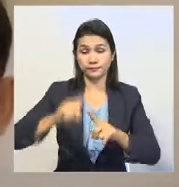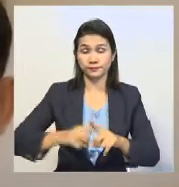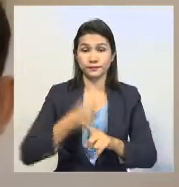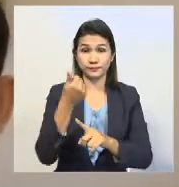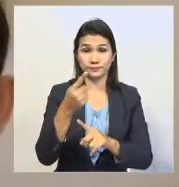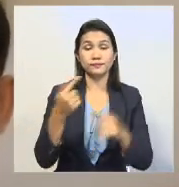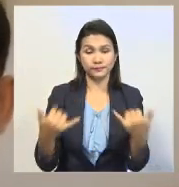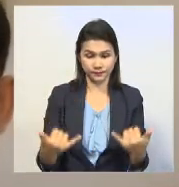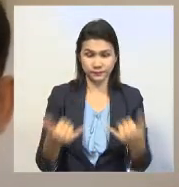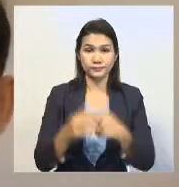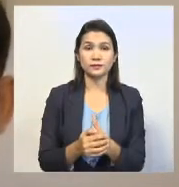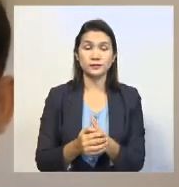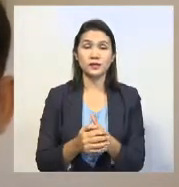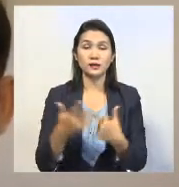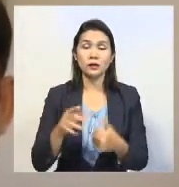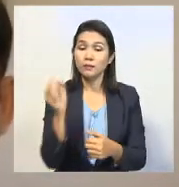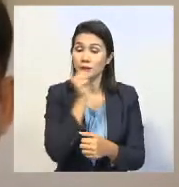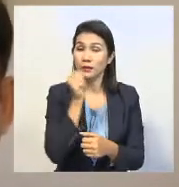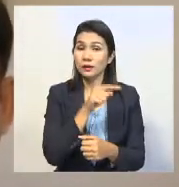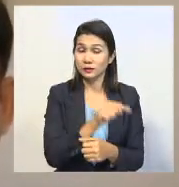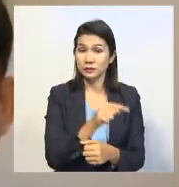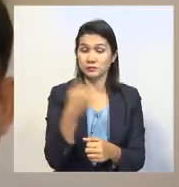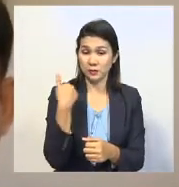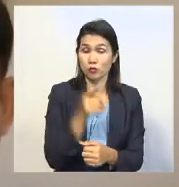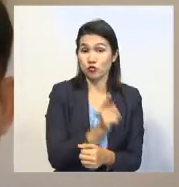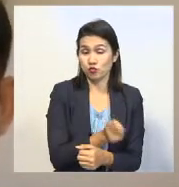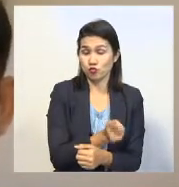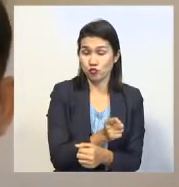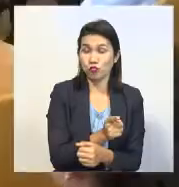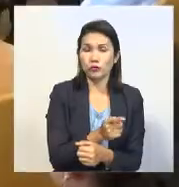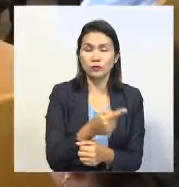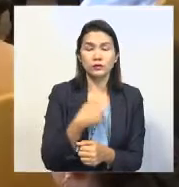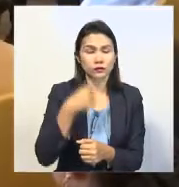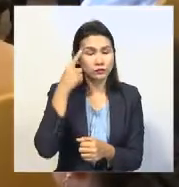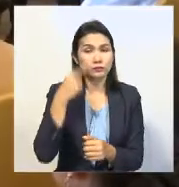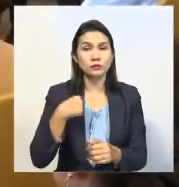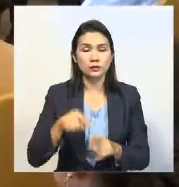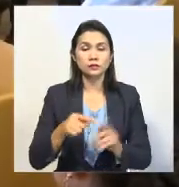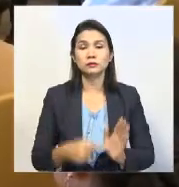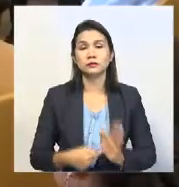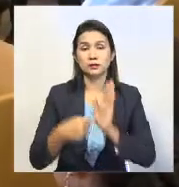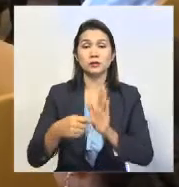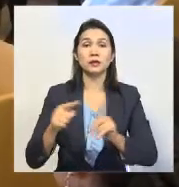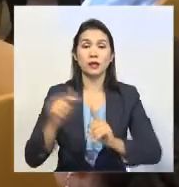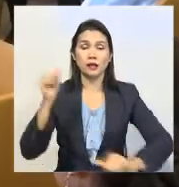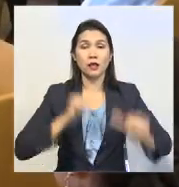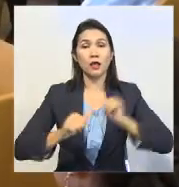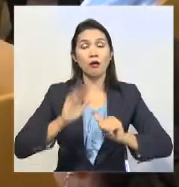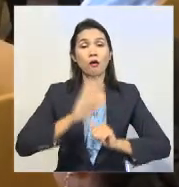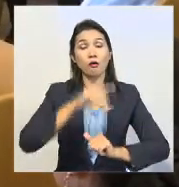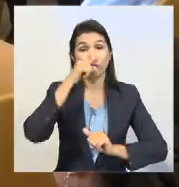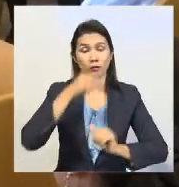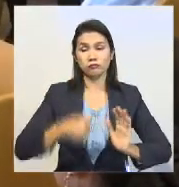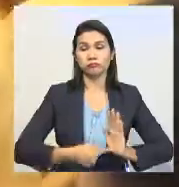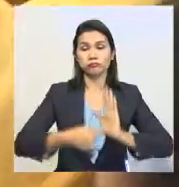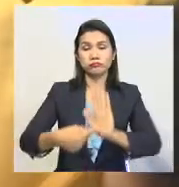พฤศจิกายนนี้นอกเหนือจากเพลงประจำอาเซียนที่มีอยู่เดิมนะครับเพื่อที่จะเป็นการนำเสนอการแสดงของไทยไปสู่สายตา